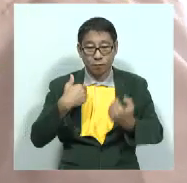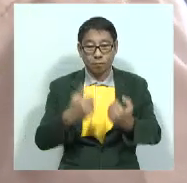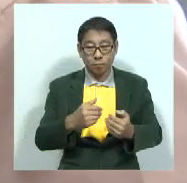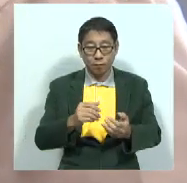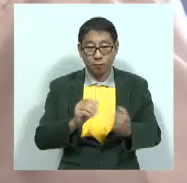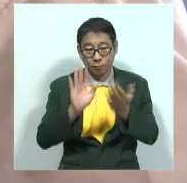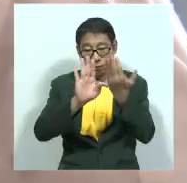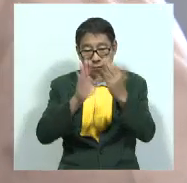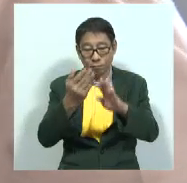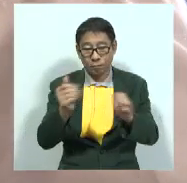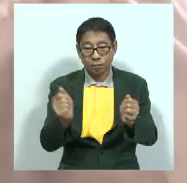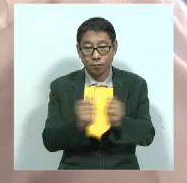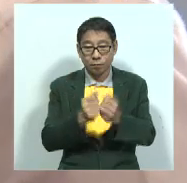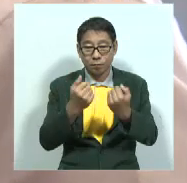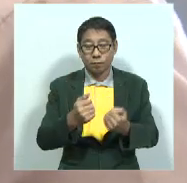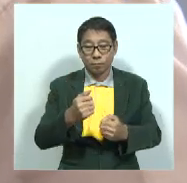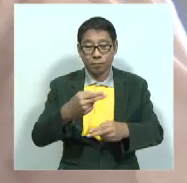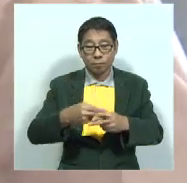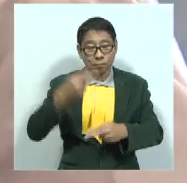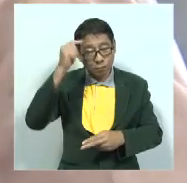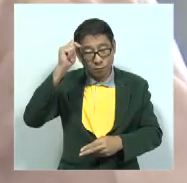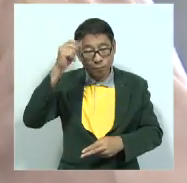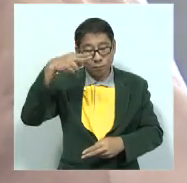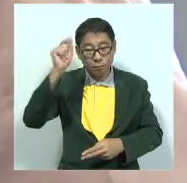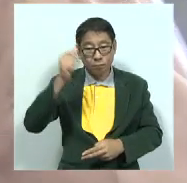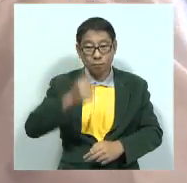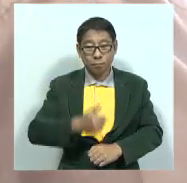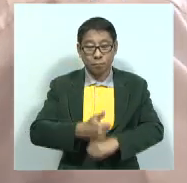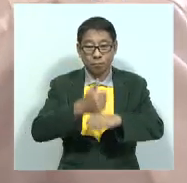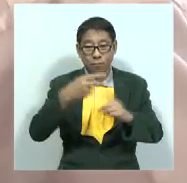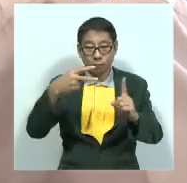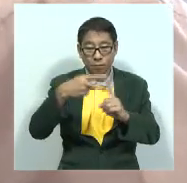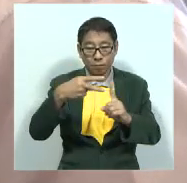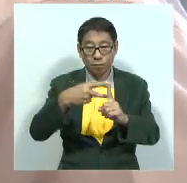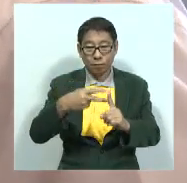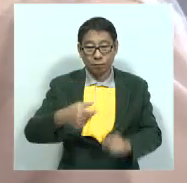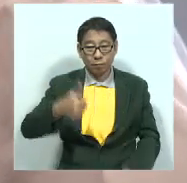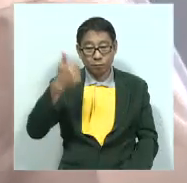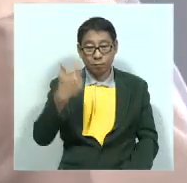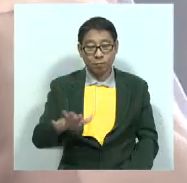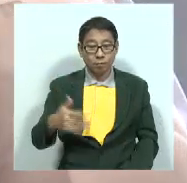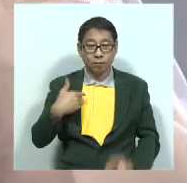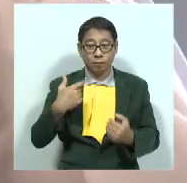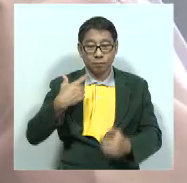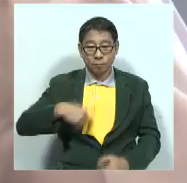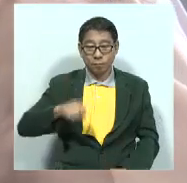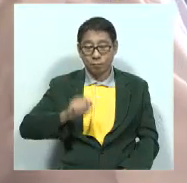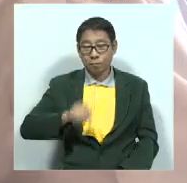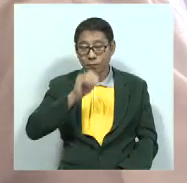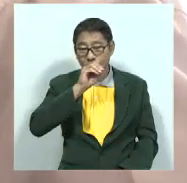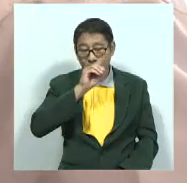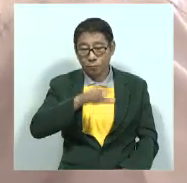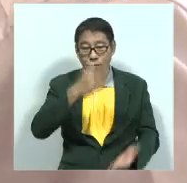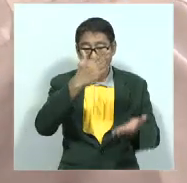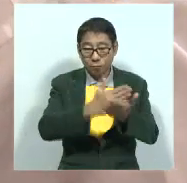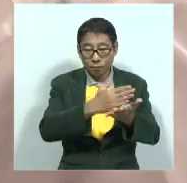ารถนำไปเปรียบเทียบกับกรณีของนายธนาธรจึงรุ่งเรืองกิจหัวหน้าพรรคอนาคตใหม่ที่ศาลมีคำสั่งให้ยุติการปฏิ